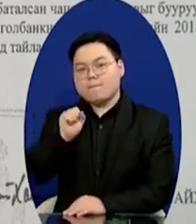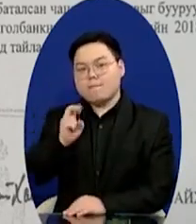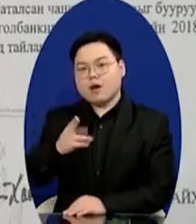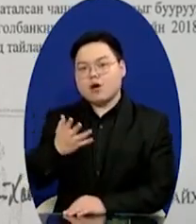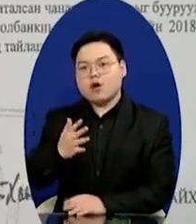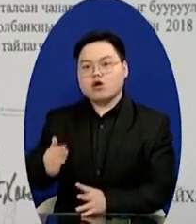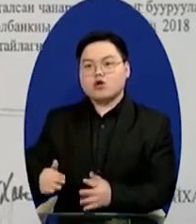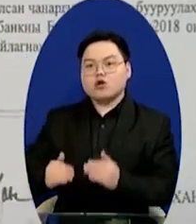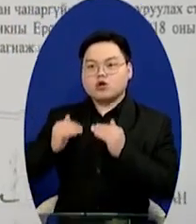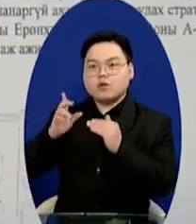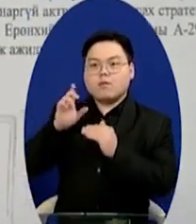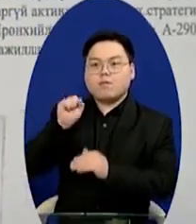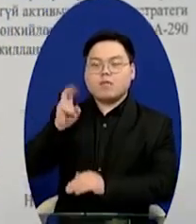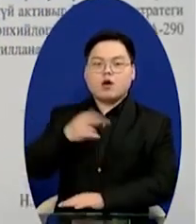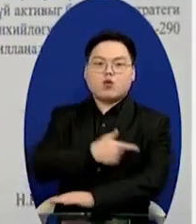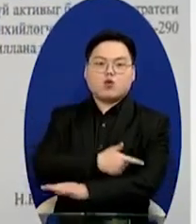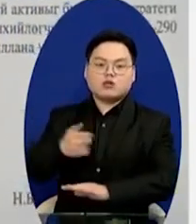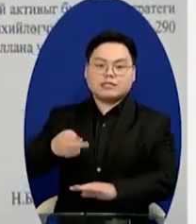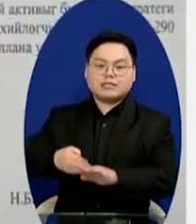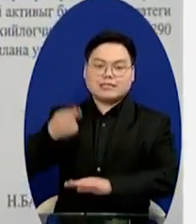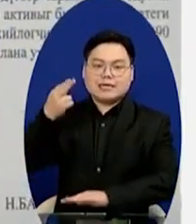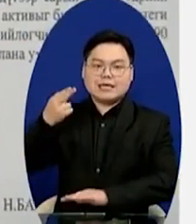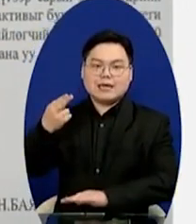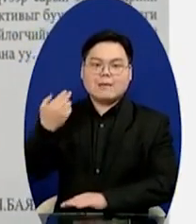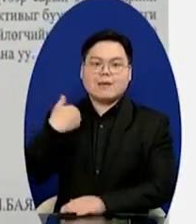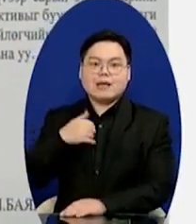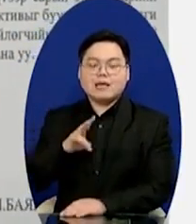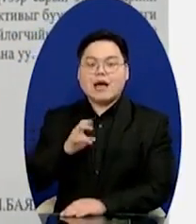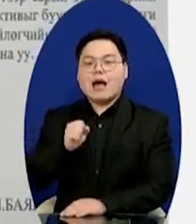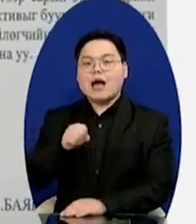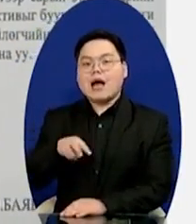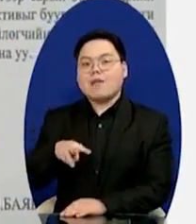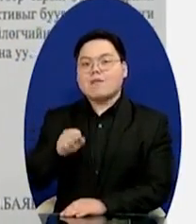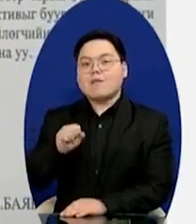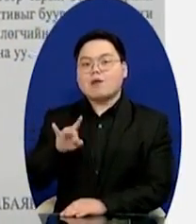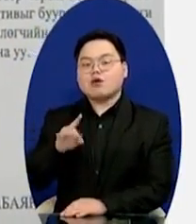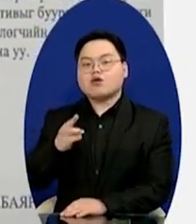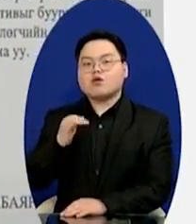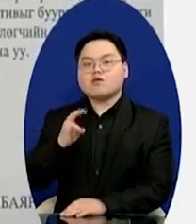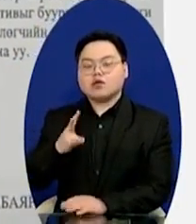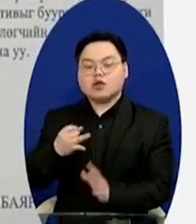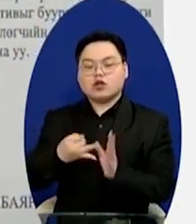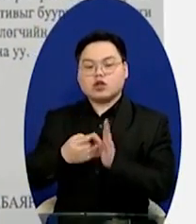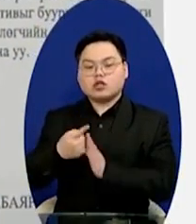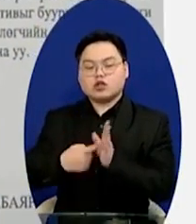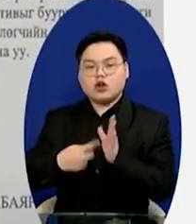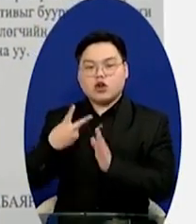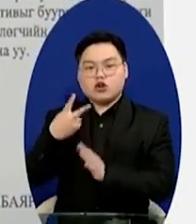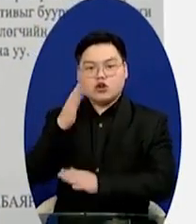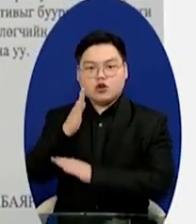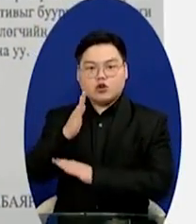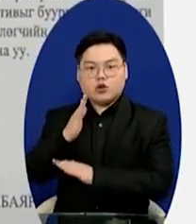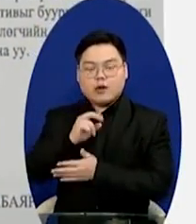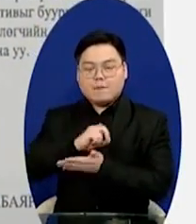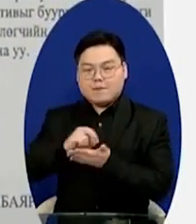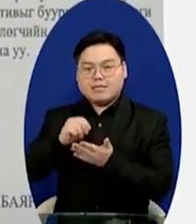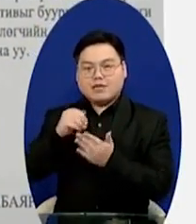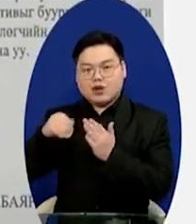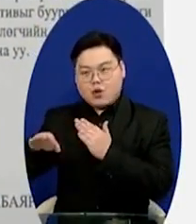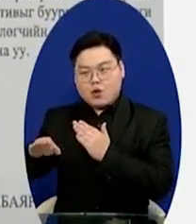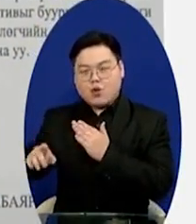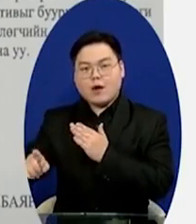Хөгжлийн банкны гүйцэтгэл өөр гүйцэтгэлд амар төвшөнд 19 оны 7 сарын 2-ны өдөр энэ бичгийн хариуд.